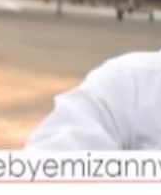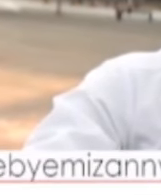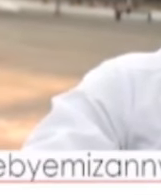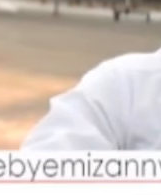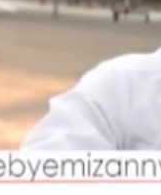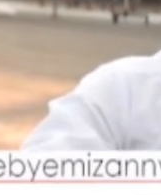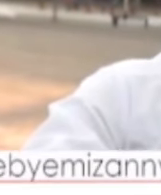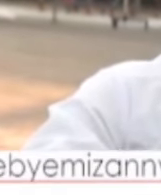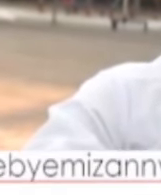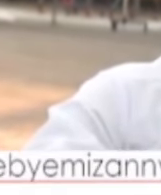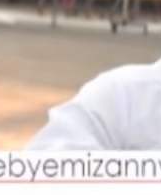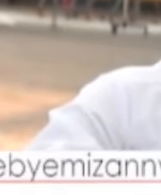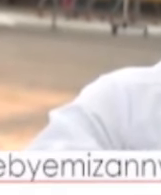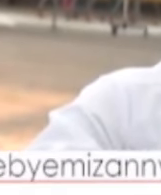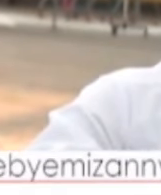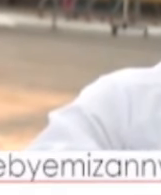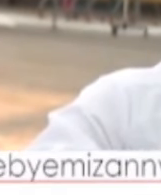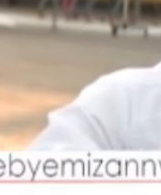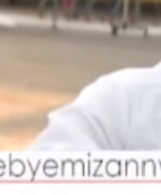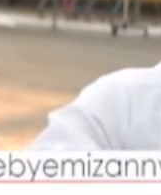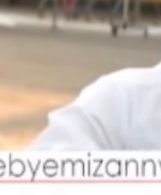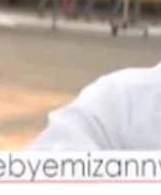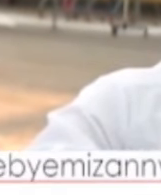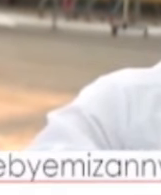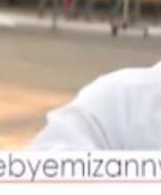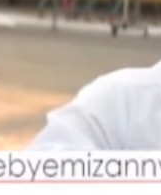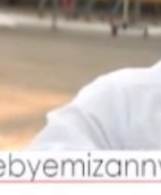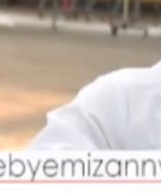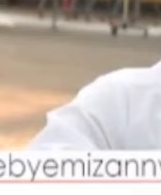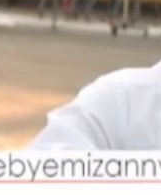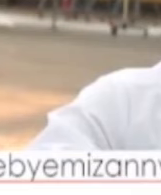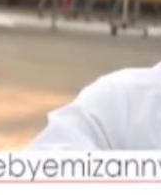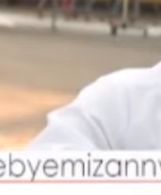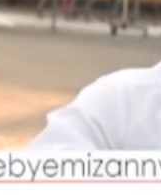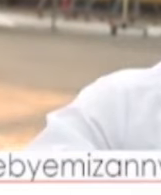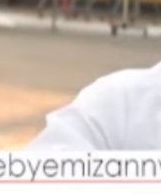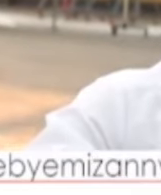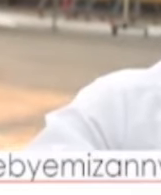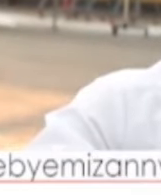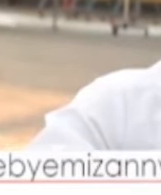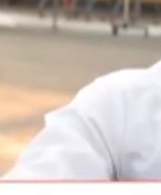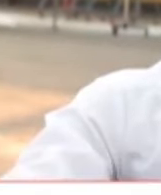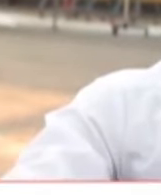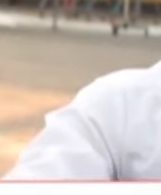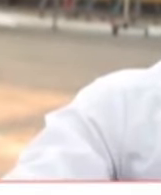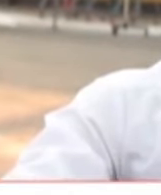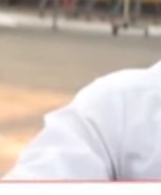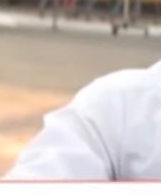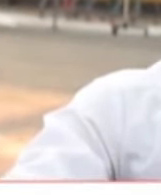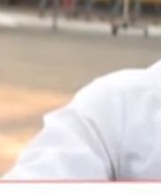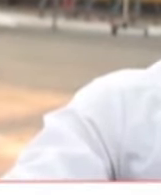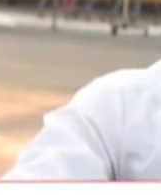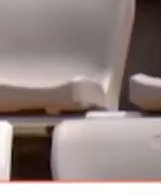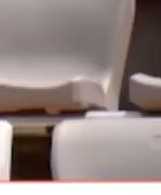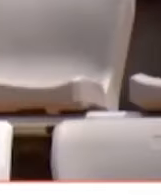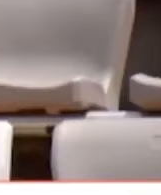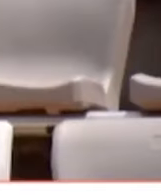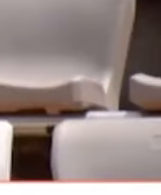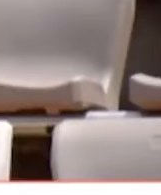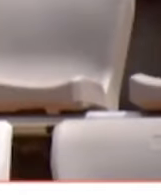AFCON 2027, which you can now see that we have an international stadium